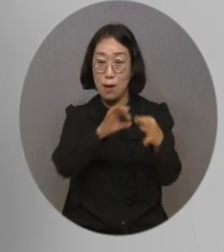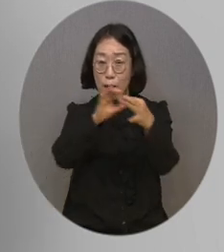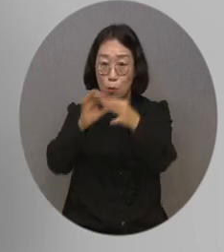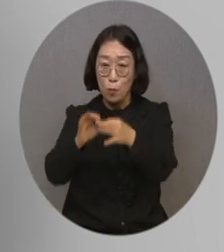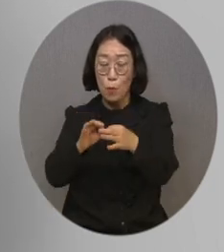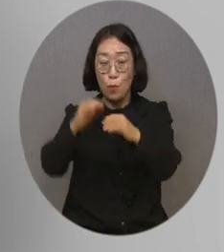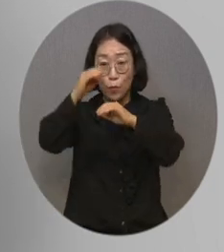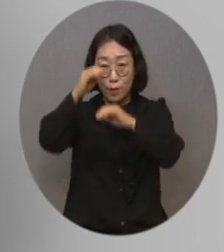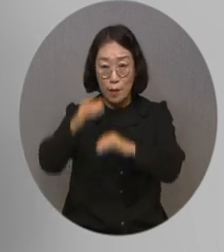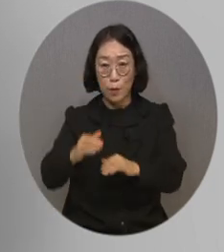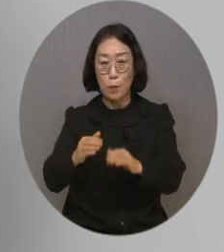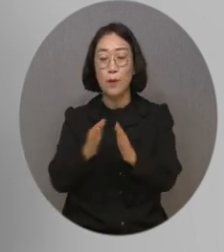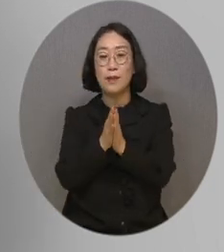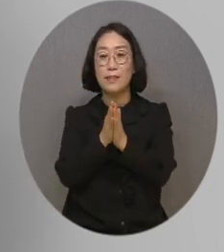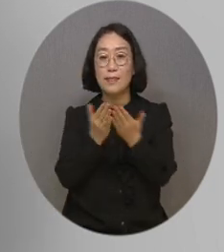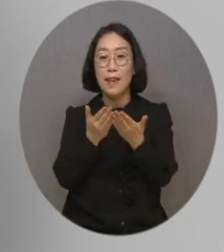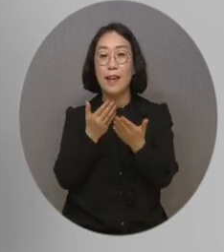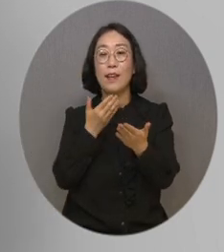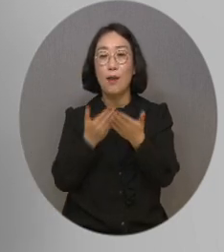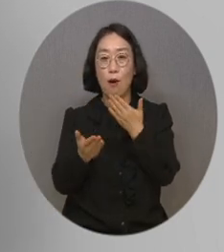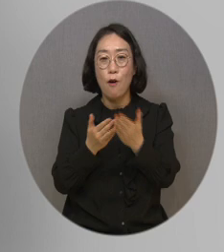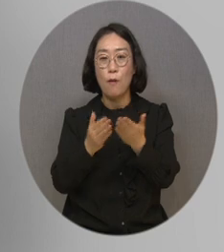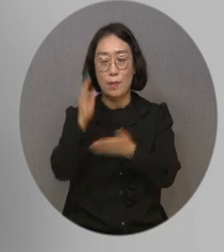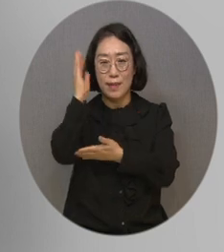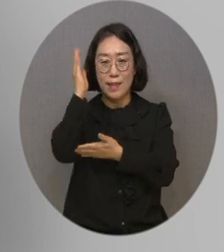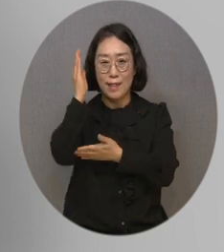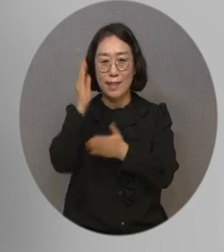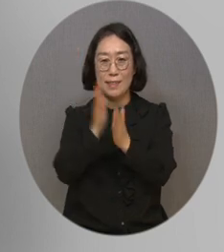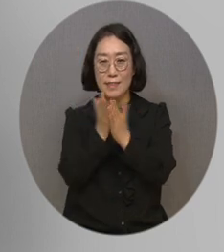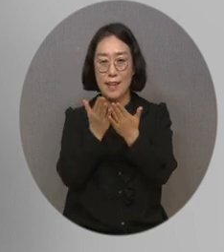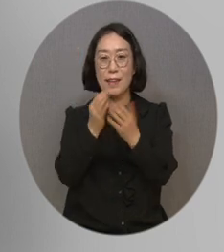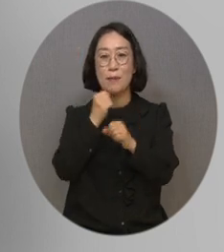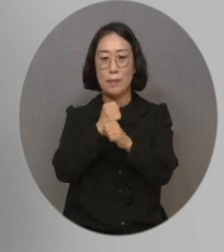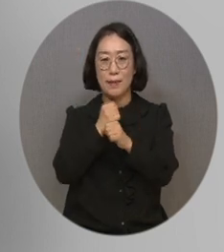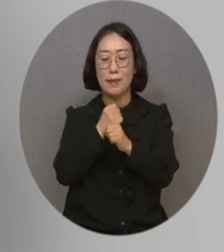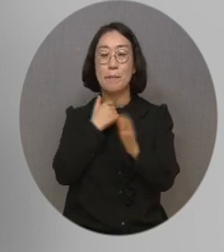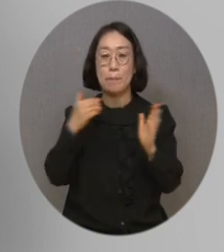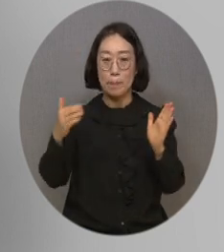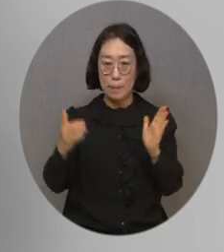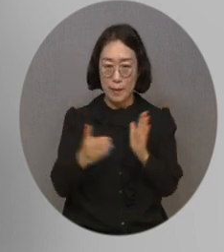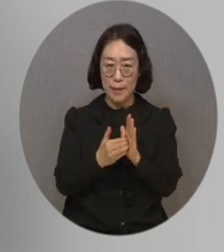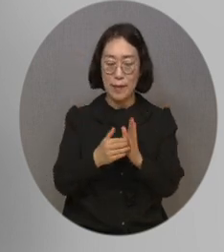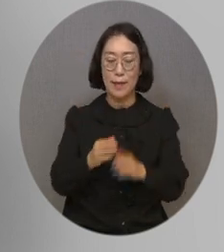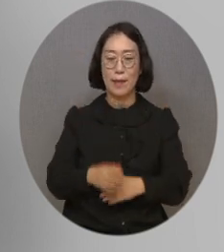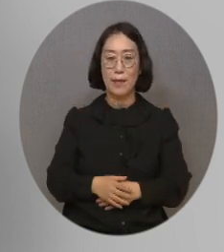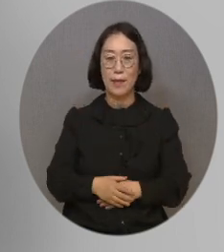이야기가 담긴 조각가 정진홍의 스케치 소통 옹알이의 저자이기도 합니다.